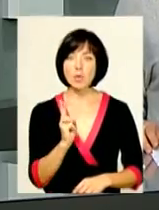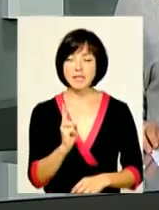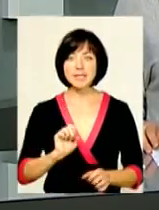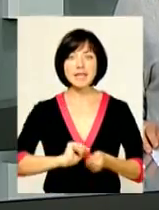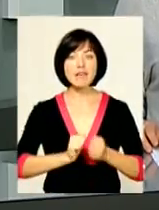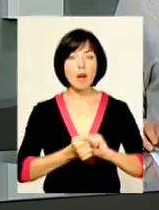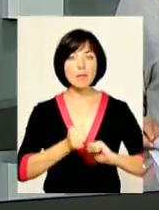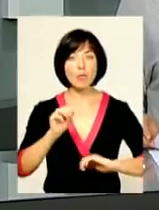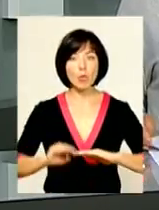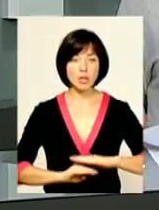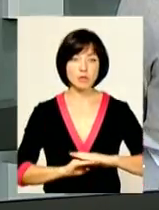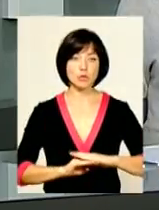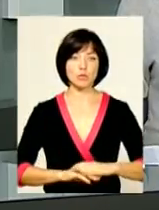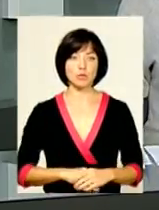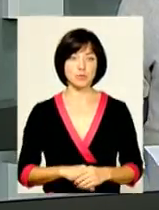та Кам'янці-Подільському.